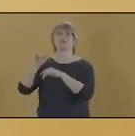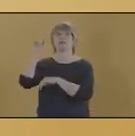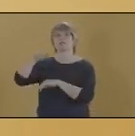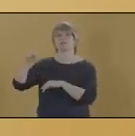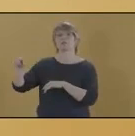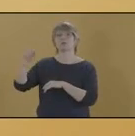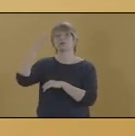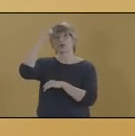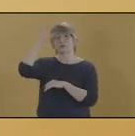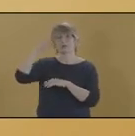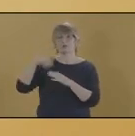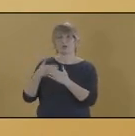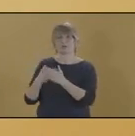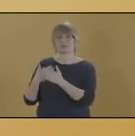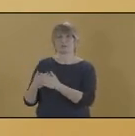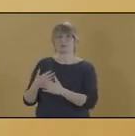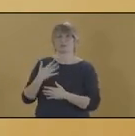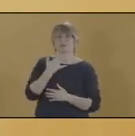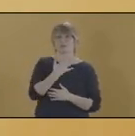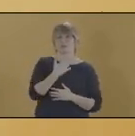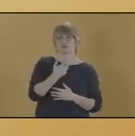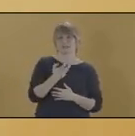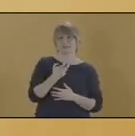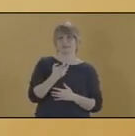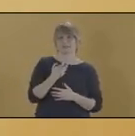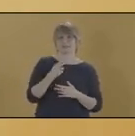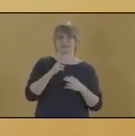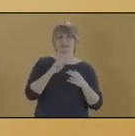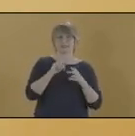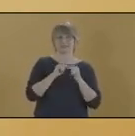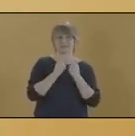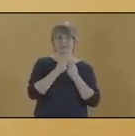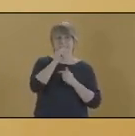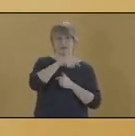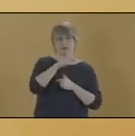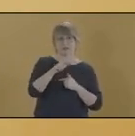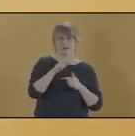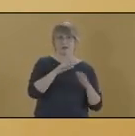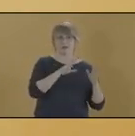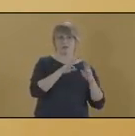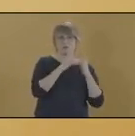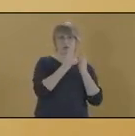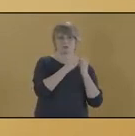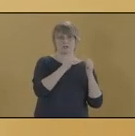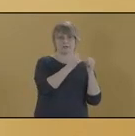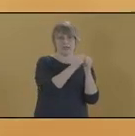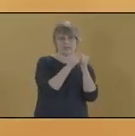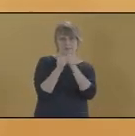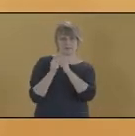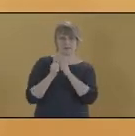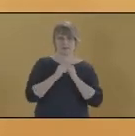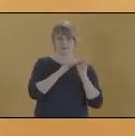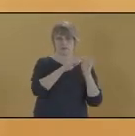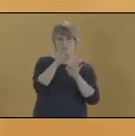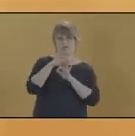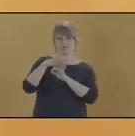an und haben 35 TeamerInnen ausgebildet, die dann diese Workshops im Tandem durchführen.